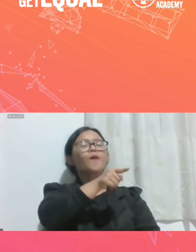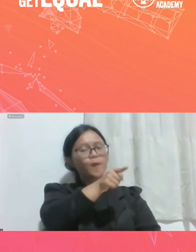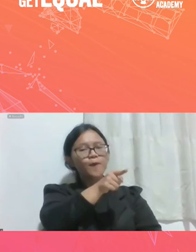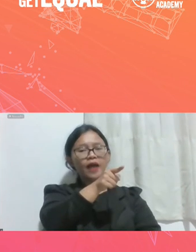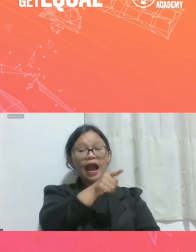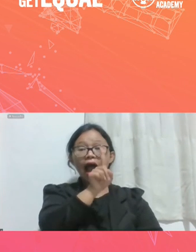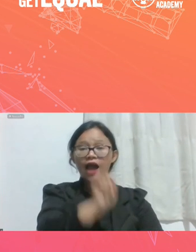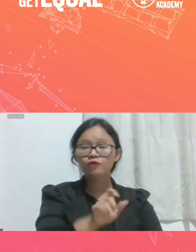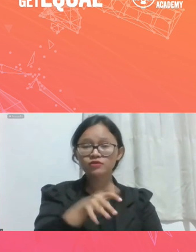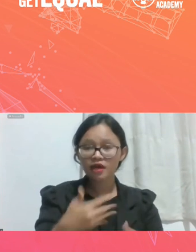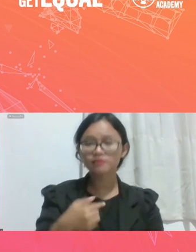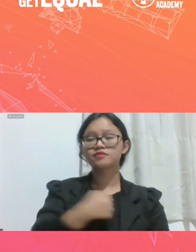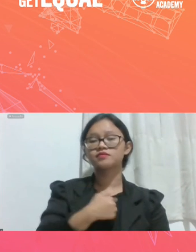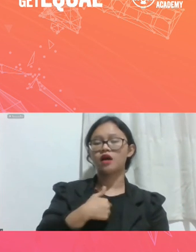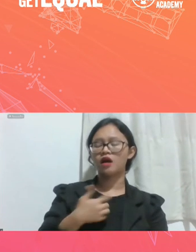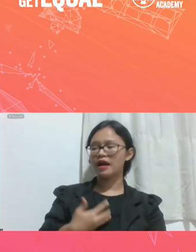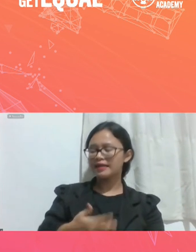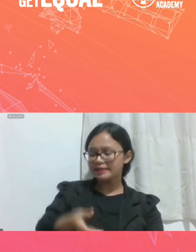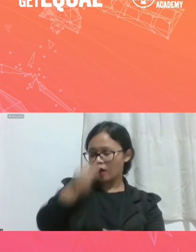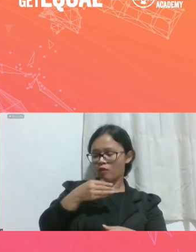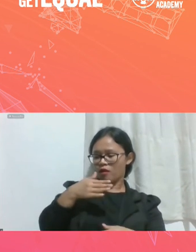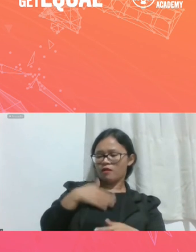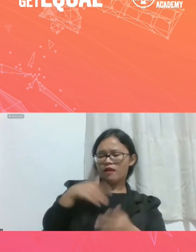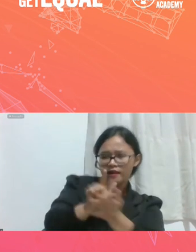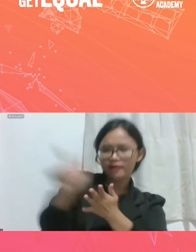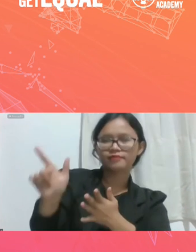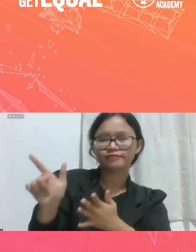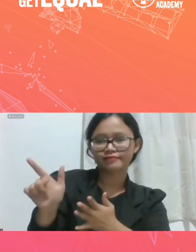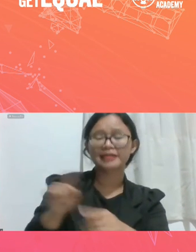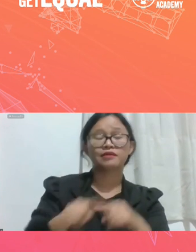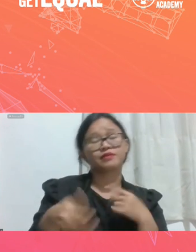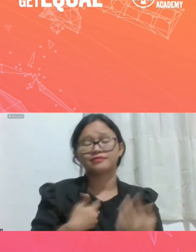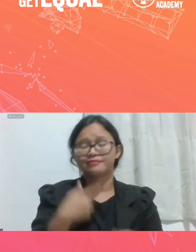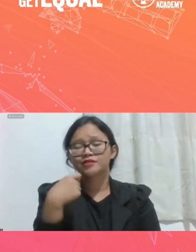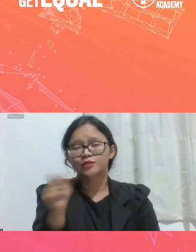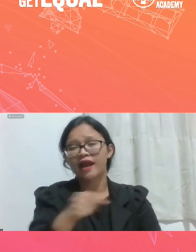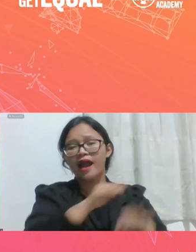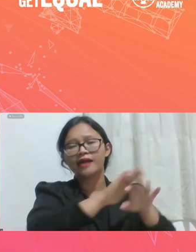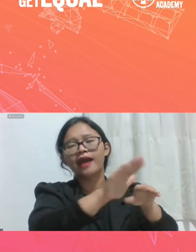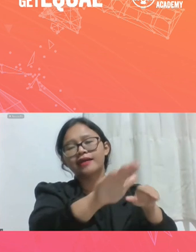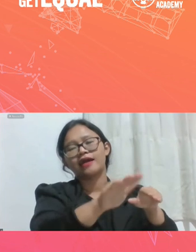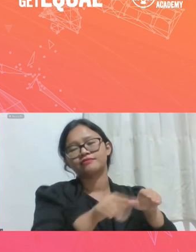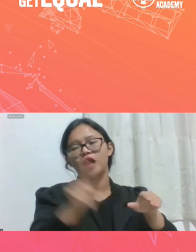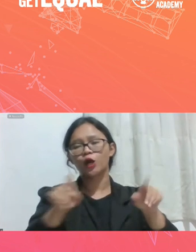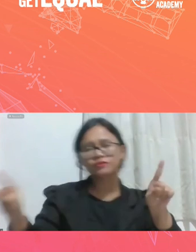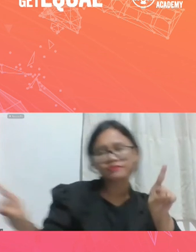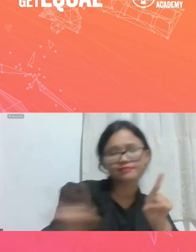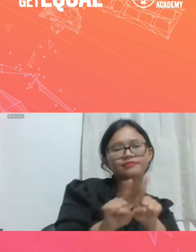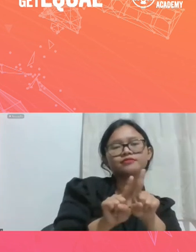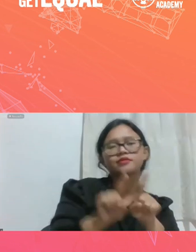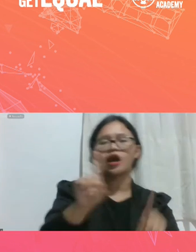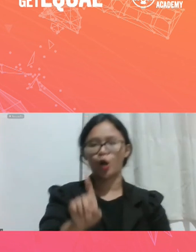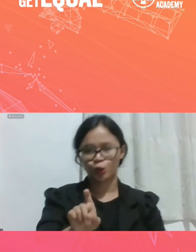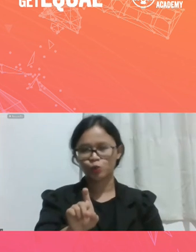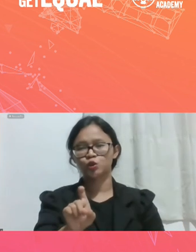seharusnya segera mungkin untuk berani melaporkan. Tapi itulah dunia anak, saya kira memerlukan pendampingan. Ya, kalau